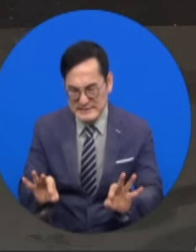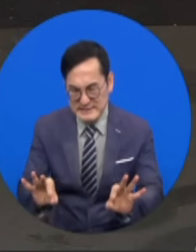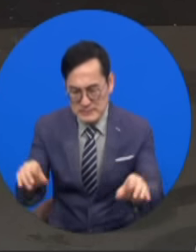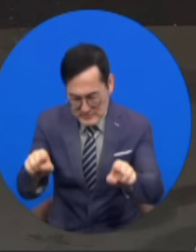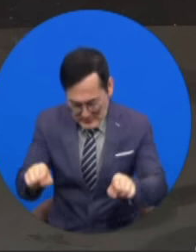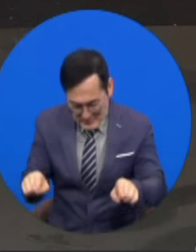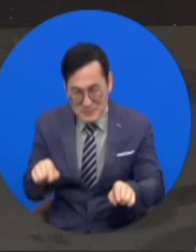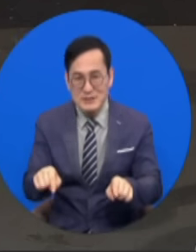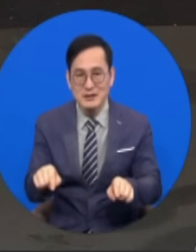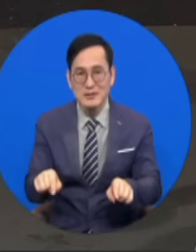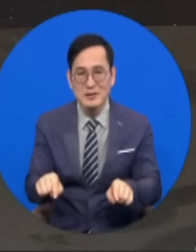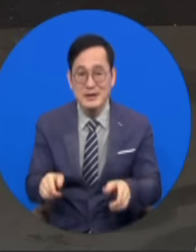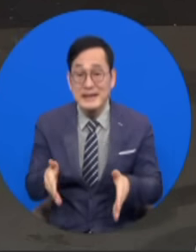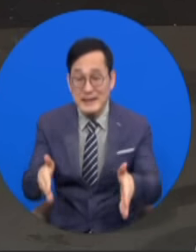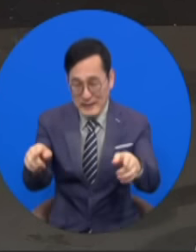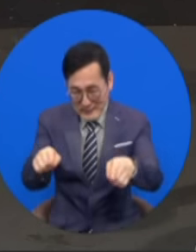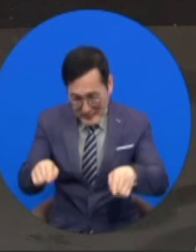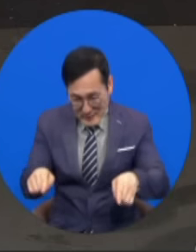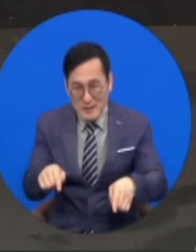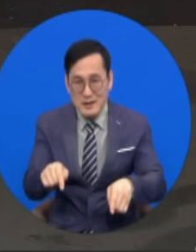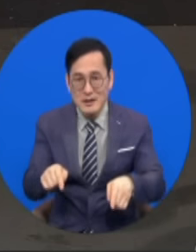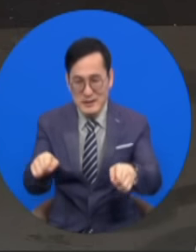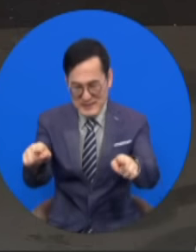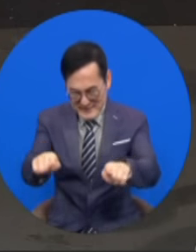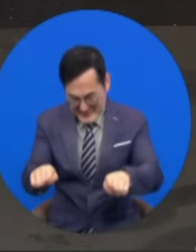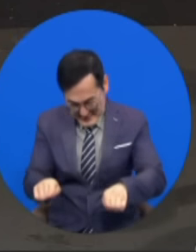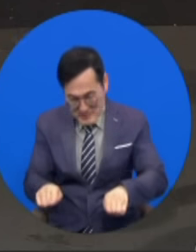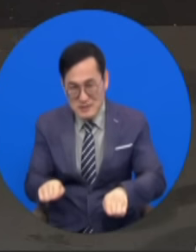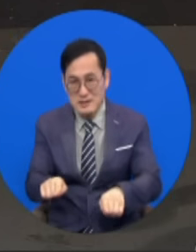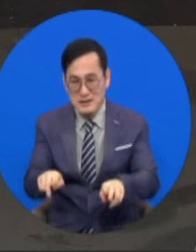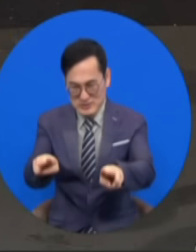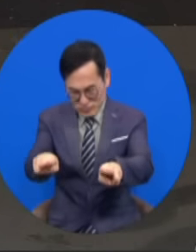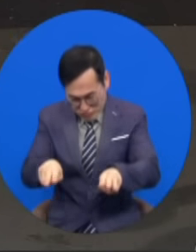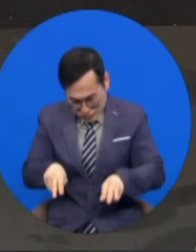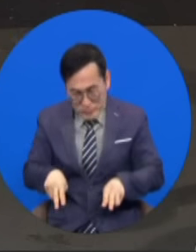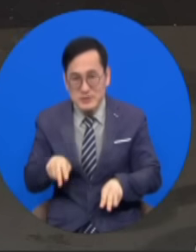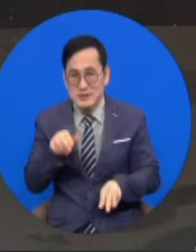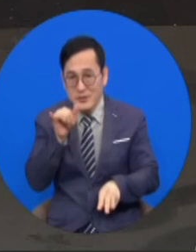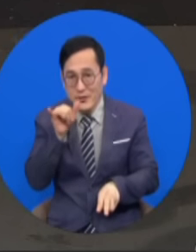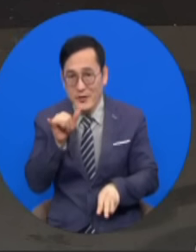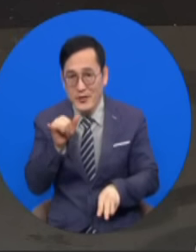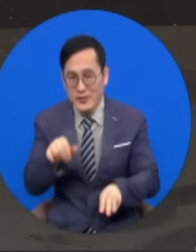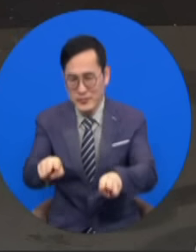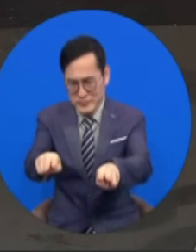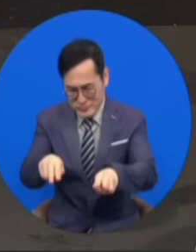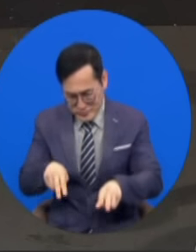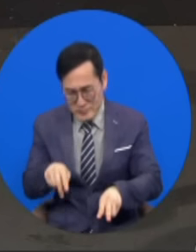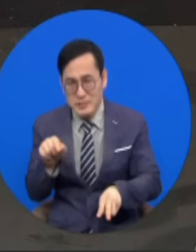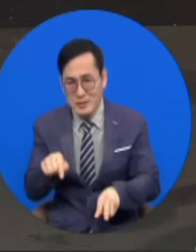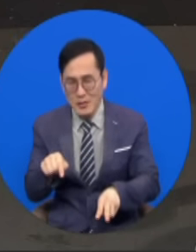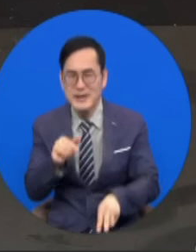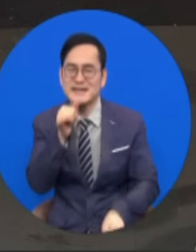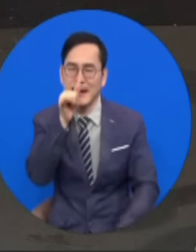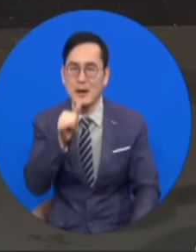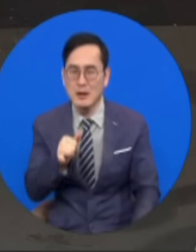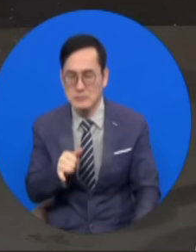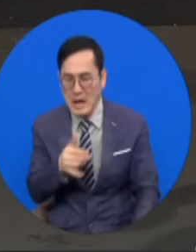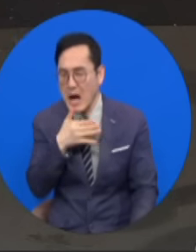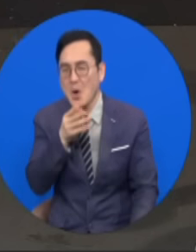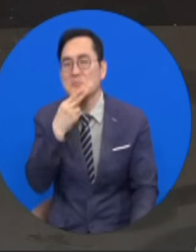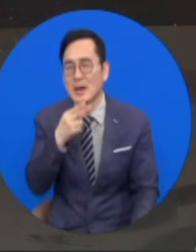하잖아요 이게 헷갈리 조사가 장난이냐 스키드마크 여부조차 조사하지 않고 브리핑을 한 것이냐 의